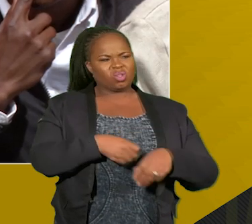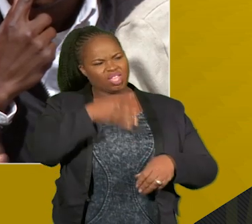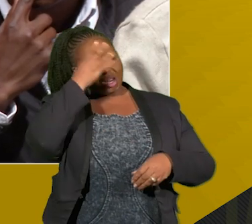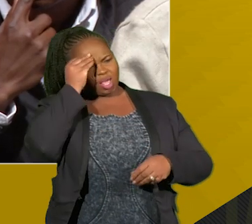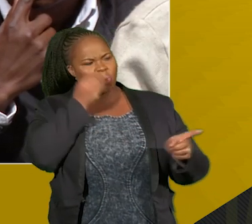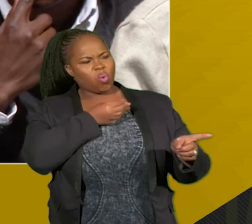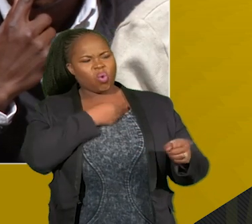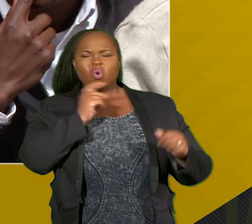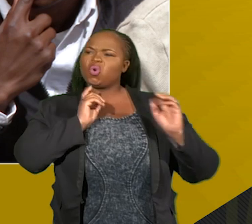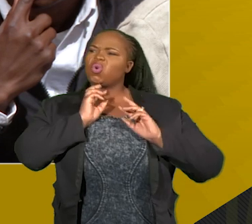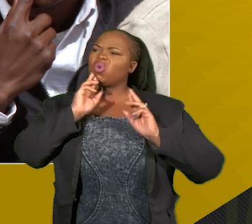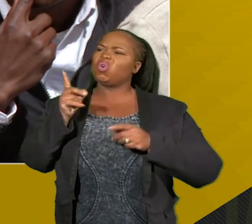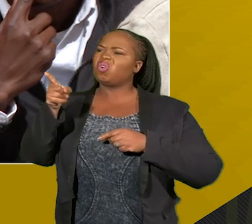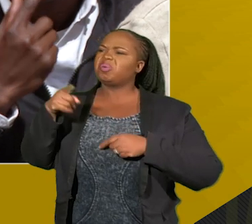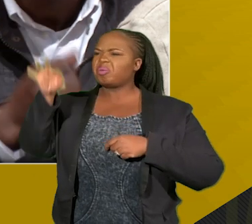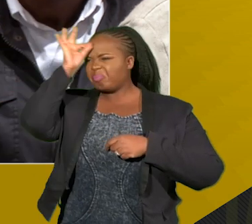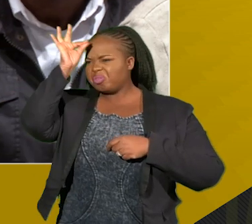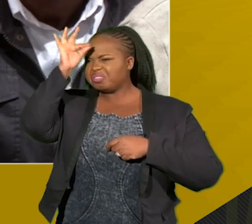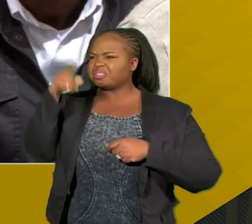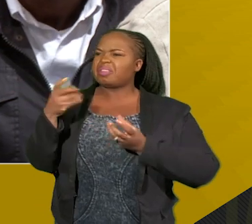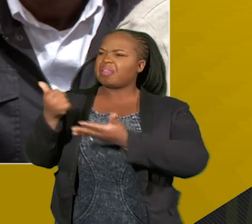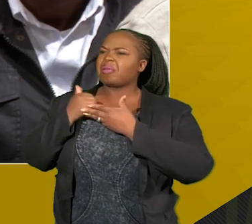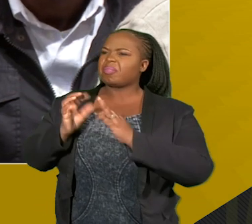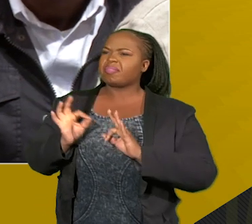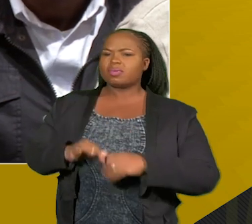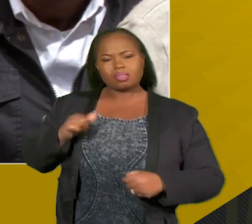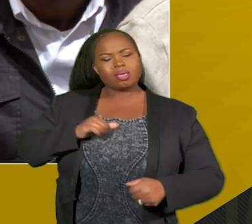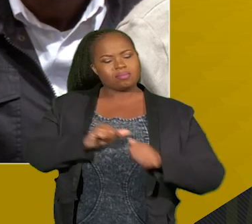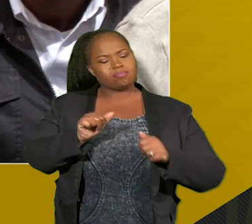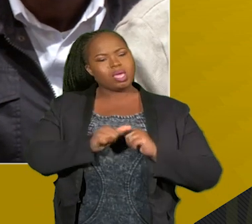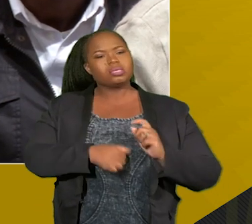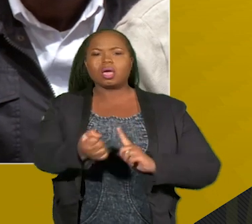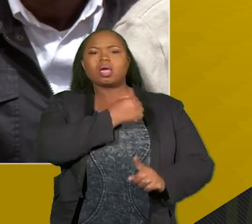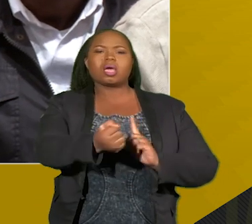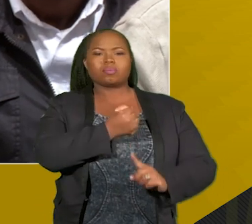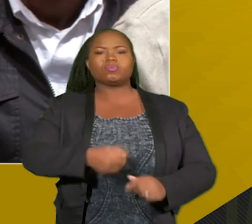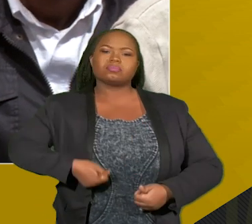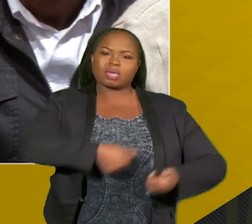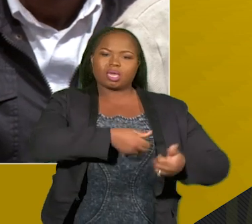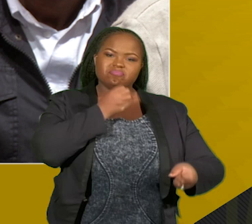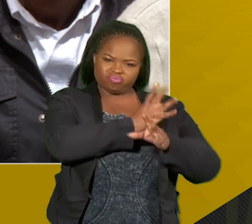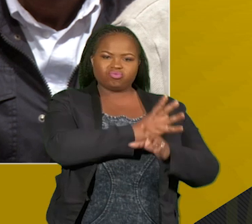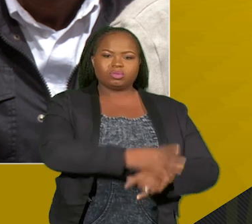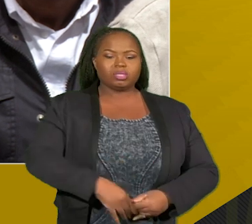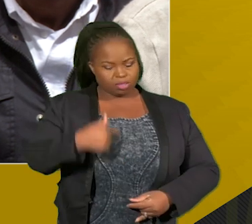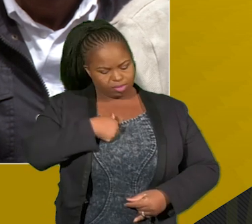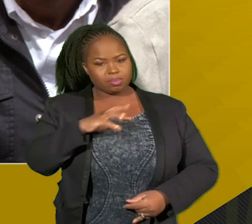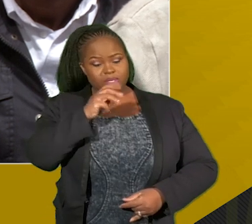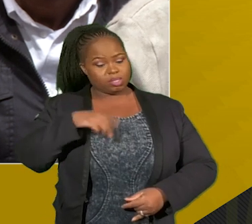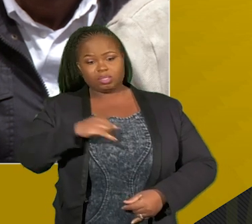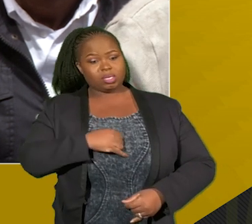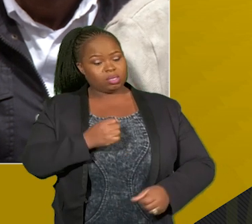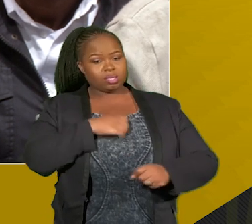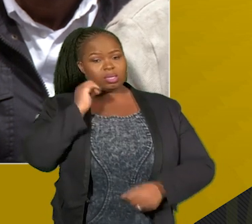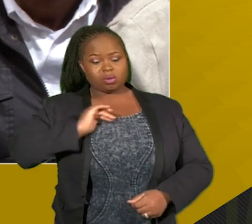ah wahamba e-police station ama-police athi hayi kudlala lokho. So ama bathi I mean shaya umfazi. Mina ke hayi ngumkhizi impela ngiyeke